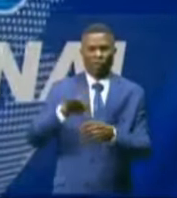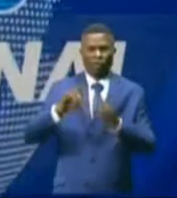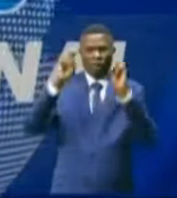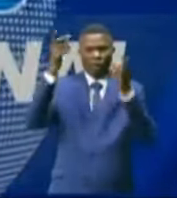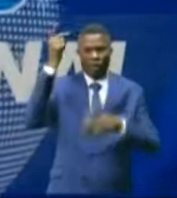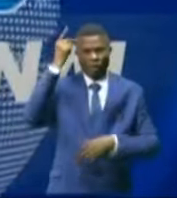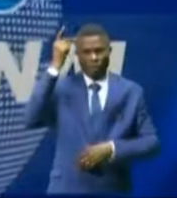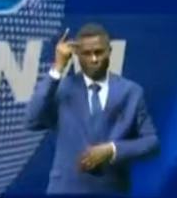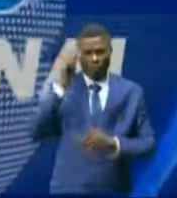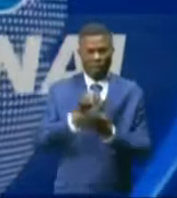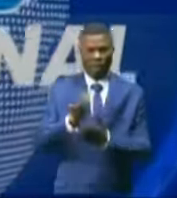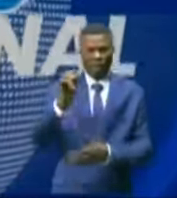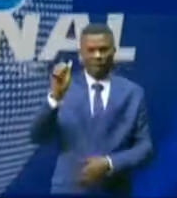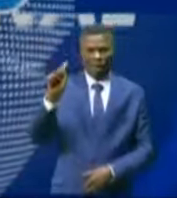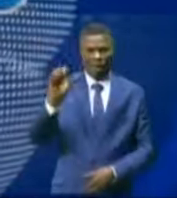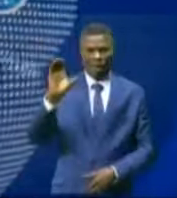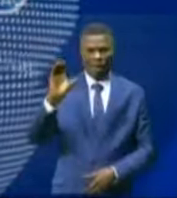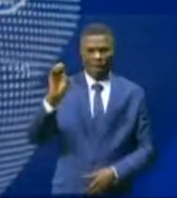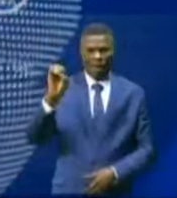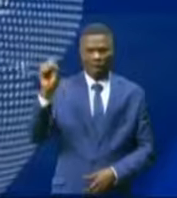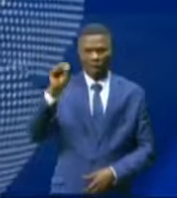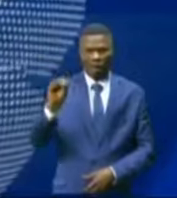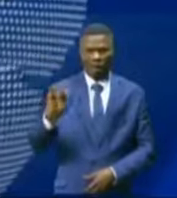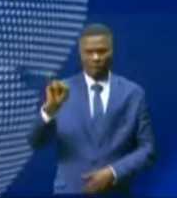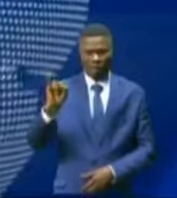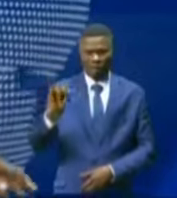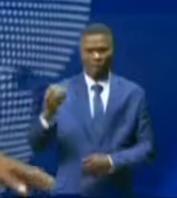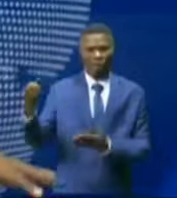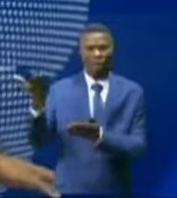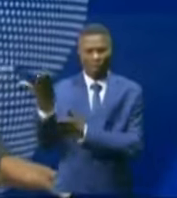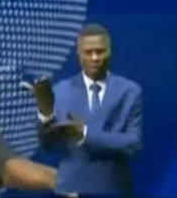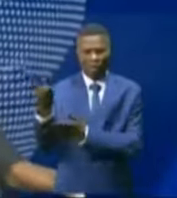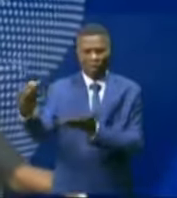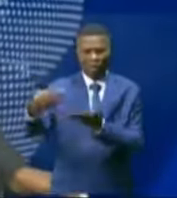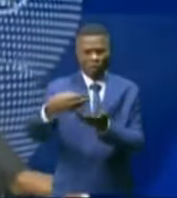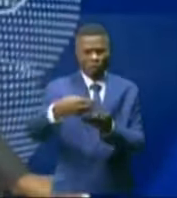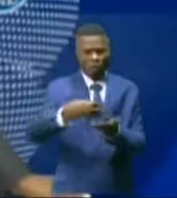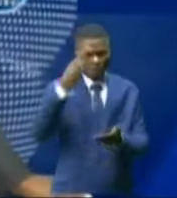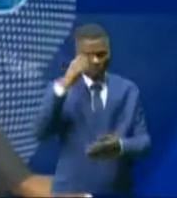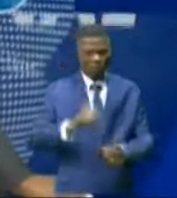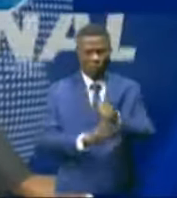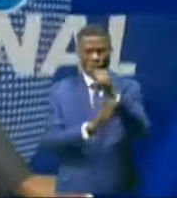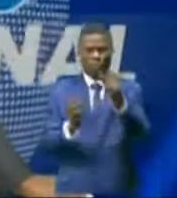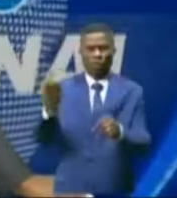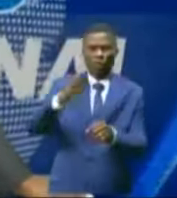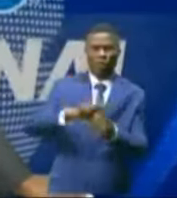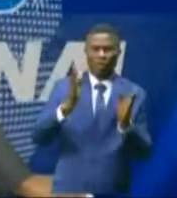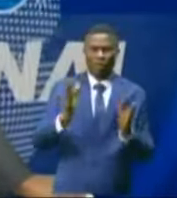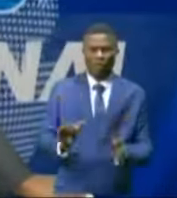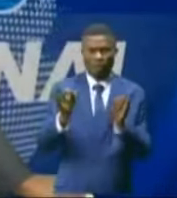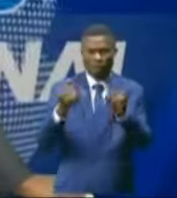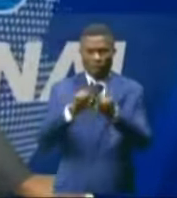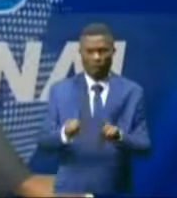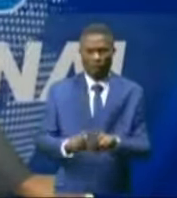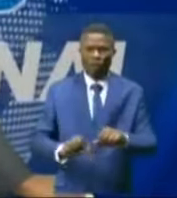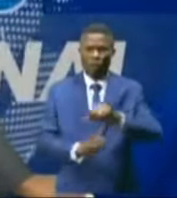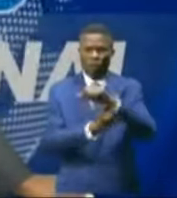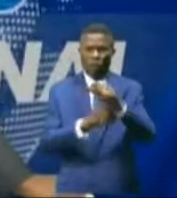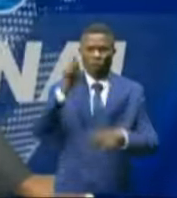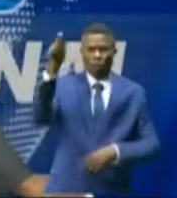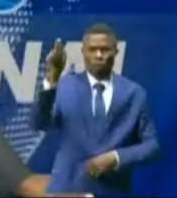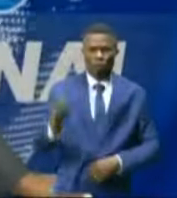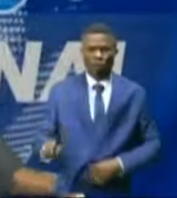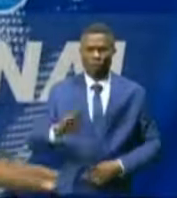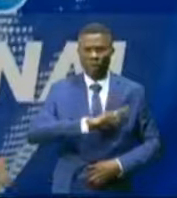Akacia Bandouboula, vient de lancer une grande campagne de collecte de fonds en faveur de ses victimes, pas seulement, mais aussi pour soutenir les forces